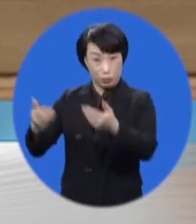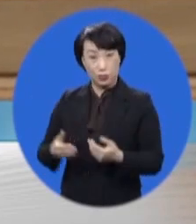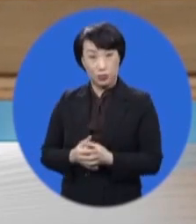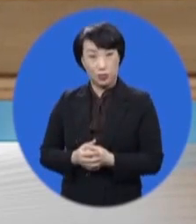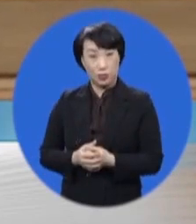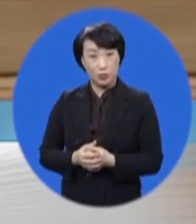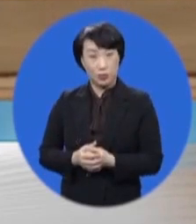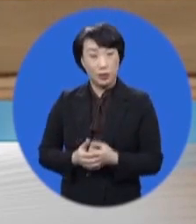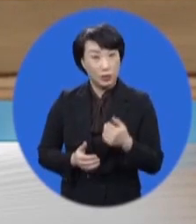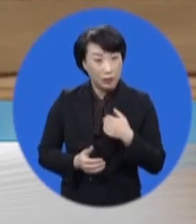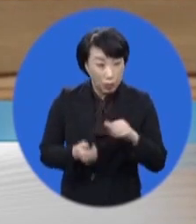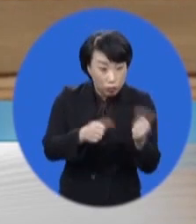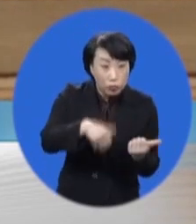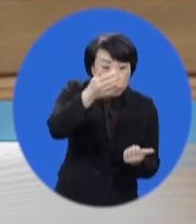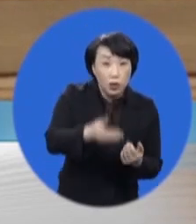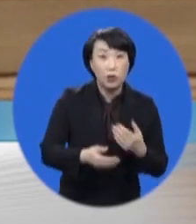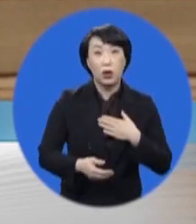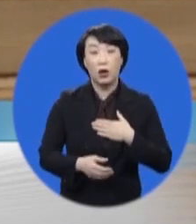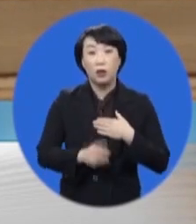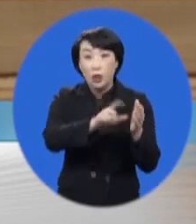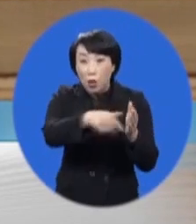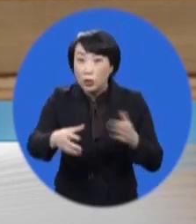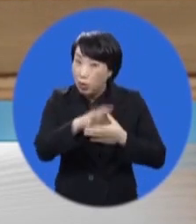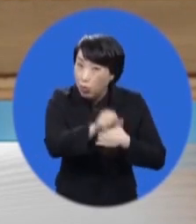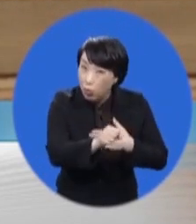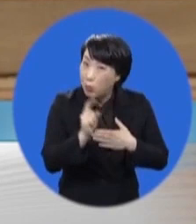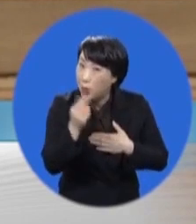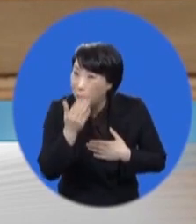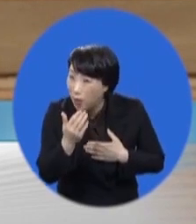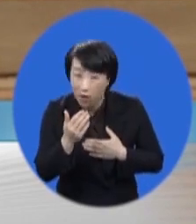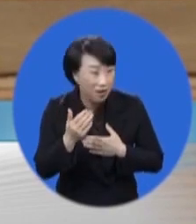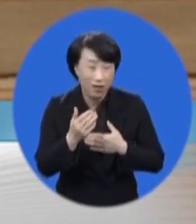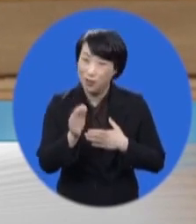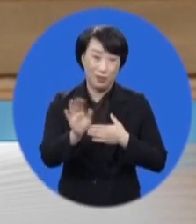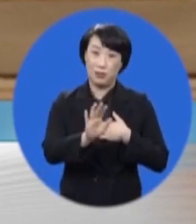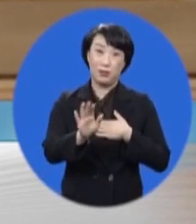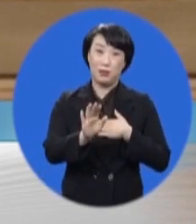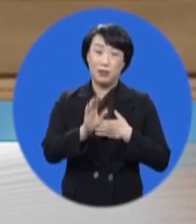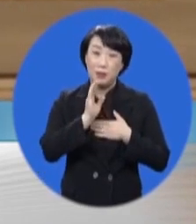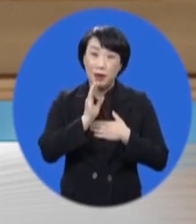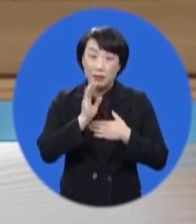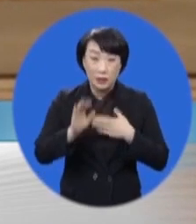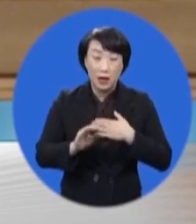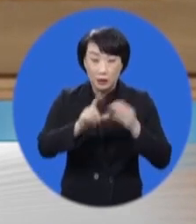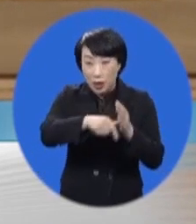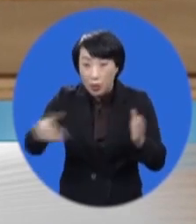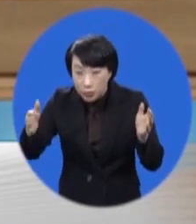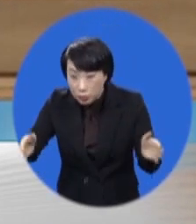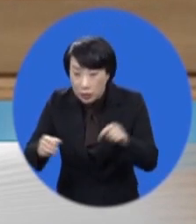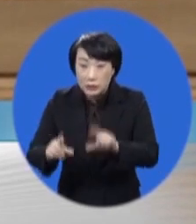것인데 내가 죽은 다음에도 세월이 내 거라고 말하겠어요? 내가 세월 속에 살고 있다고